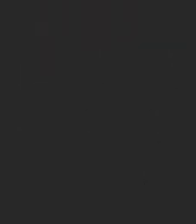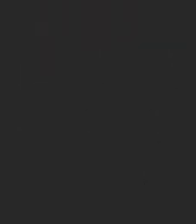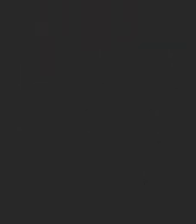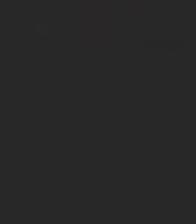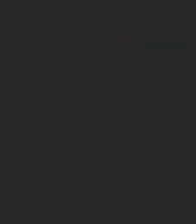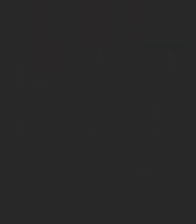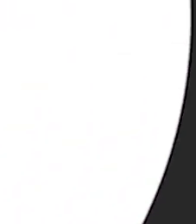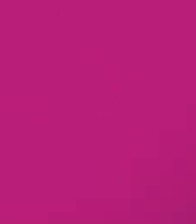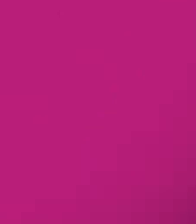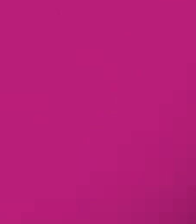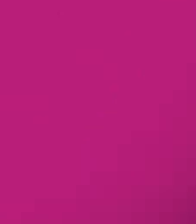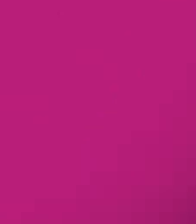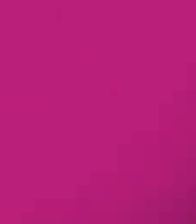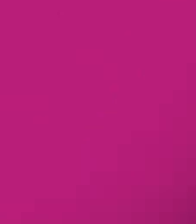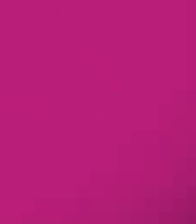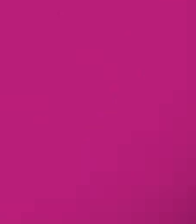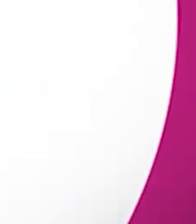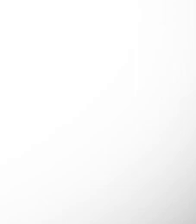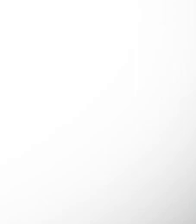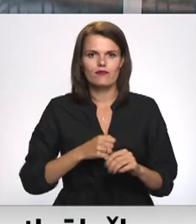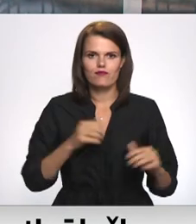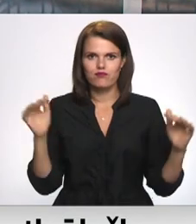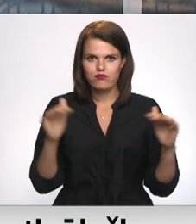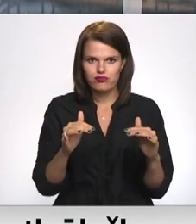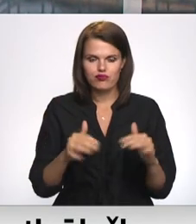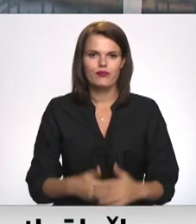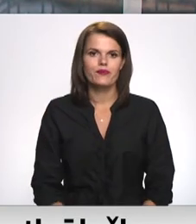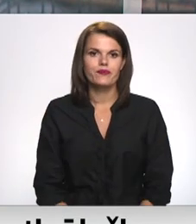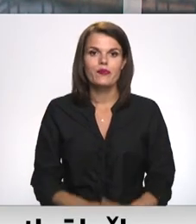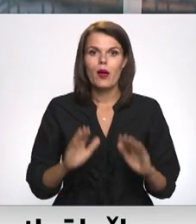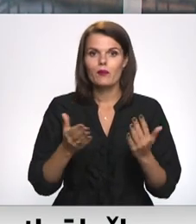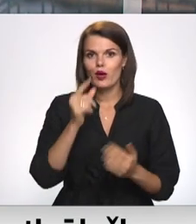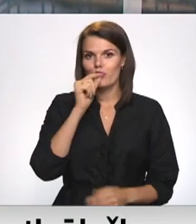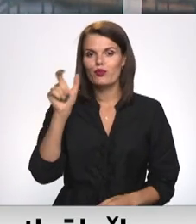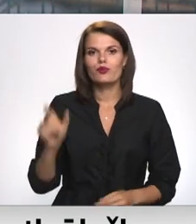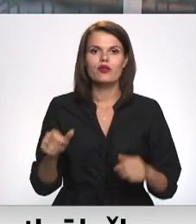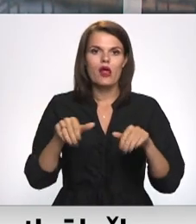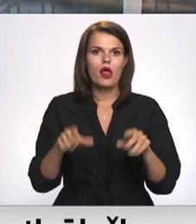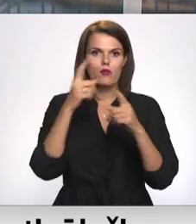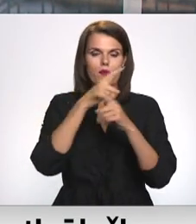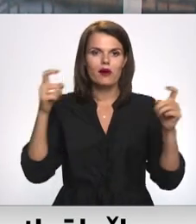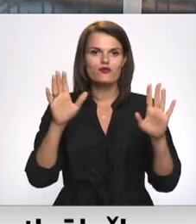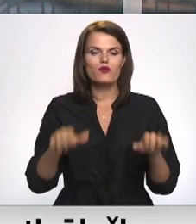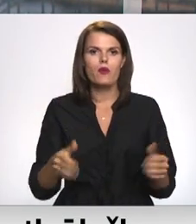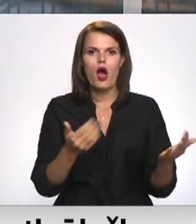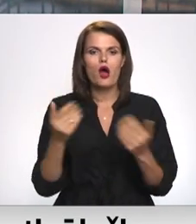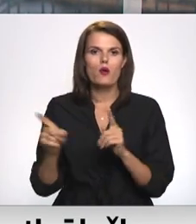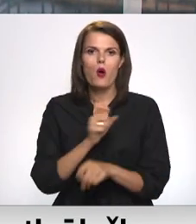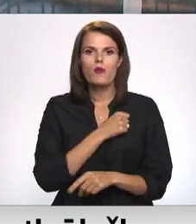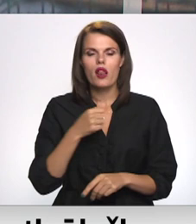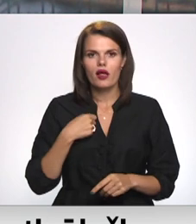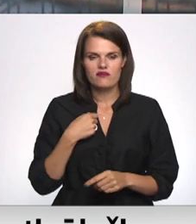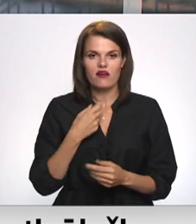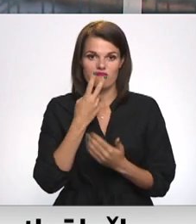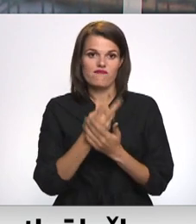Re, viss ēters ir te! Bet Putina lēmums paziņot par mobilizāciju nozīmē, ka Krievija